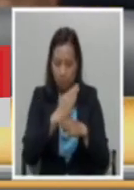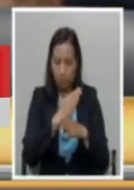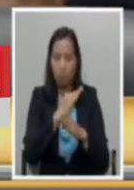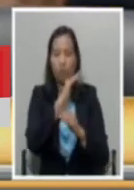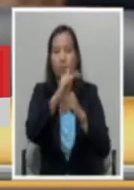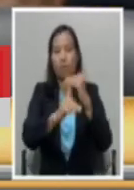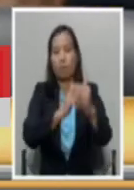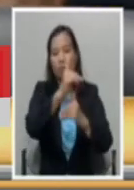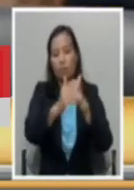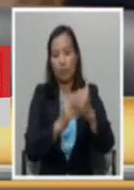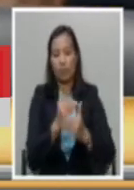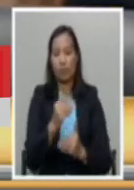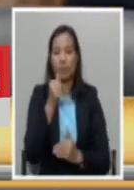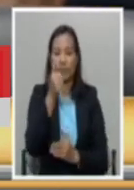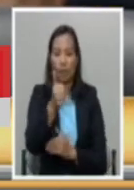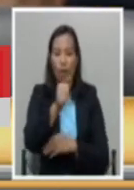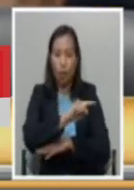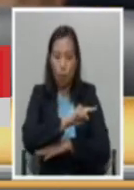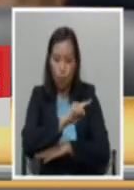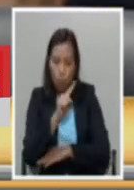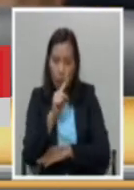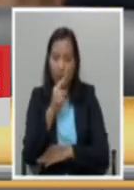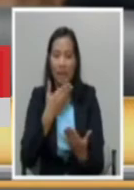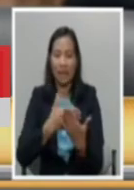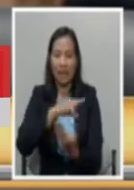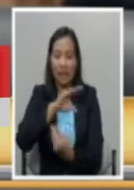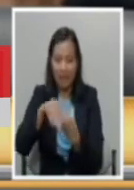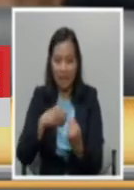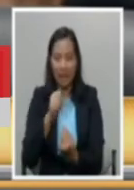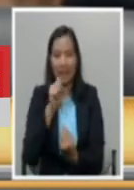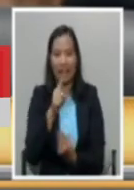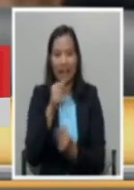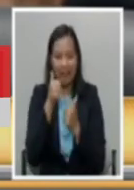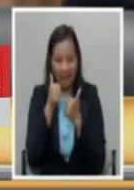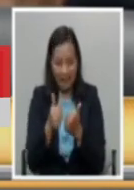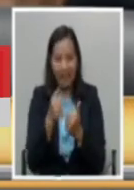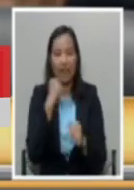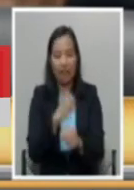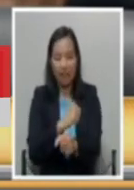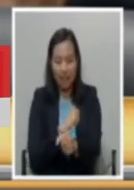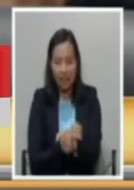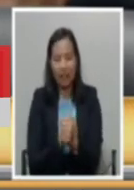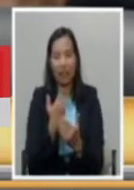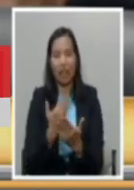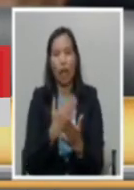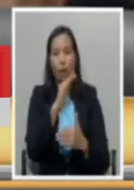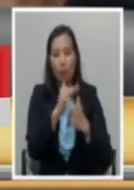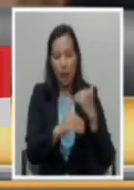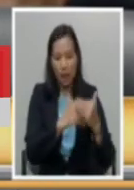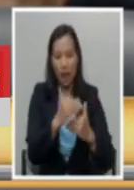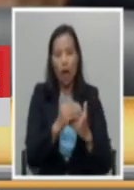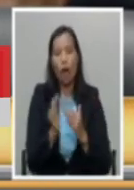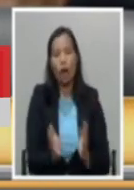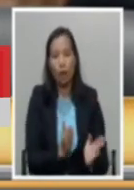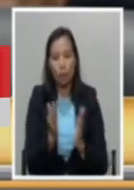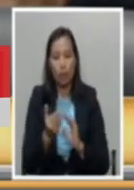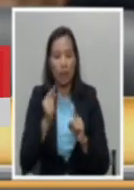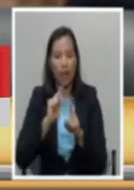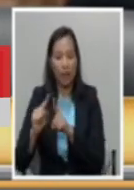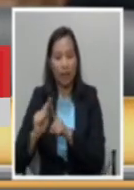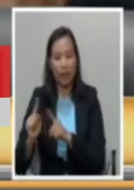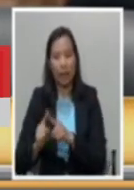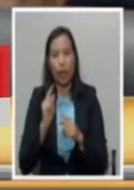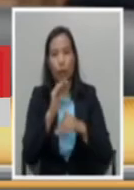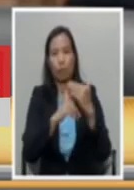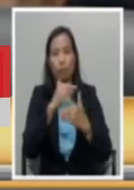ได้วันที่เศรษฐกิจดีเขาสามารถจ้างงานจ้างเงินสร้างเงินสร้างขบวนการต่างๆให้เกิดเม็ดเงินเข้าม